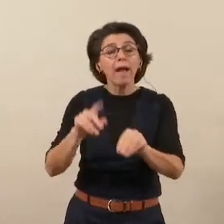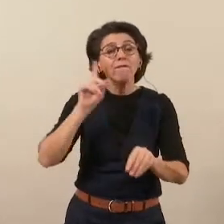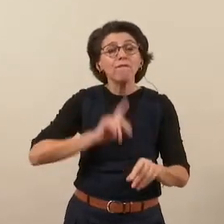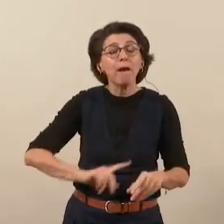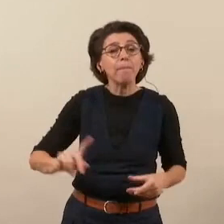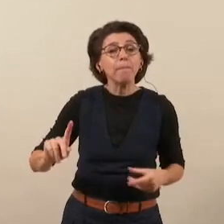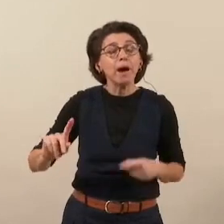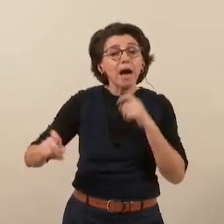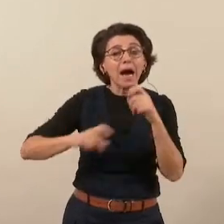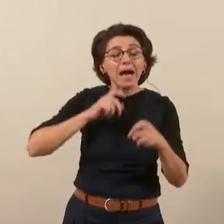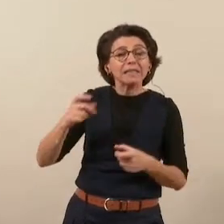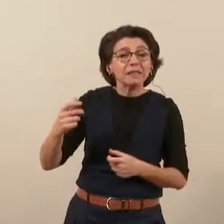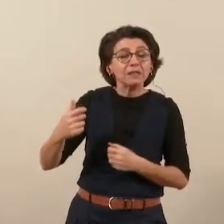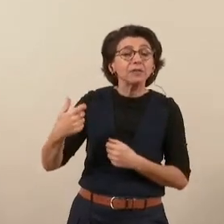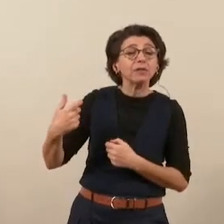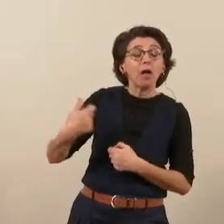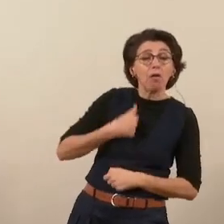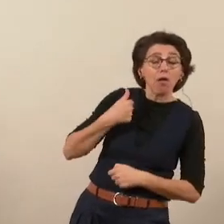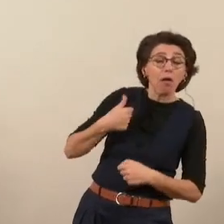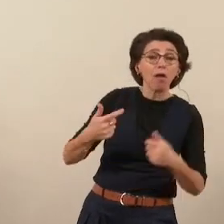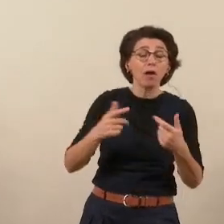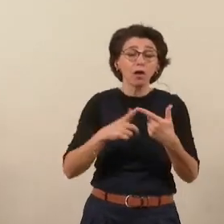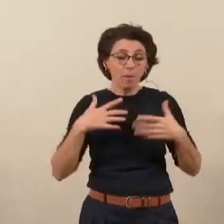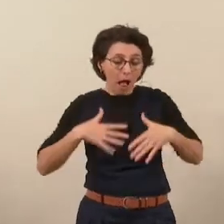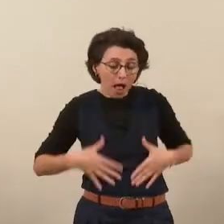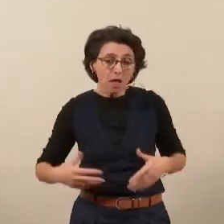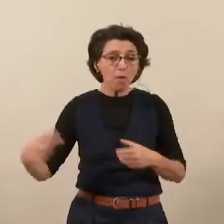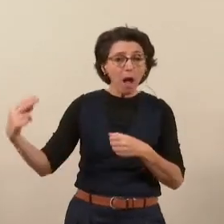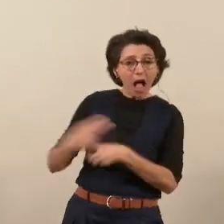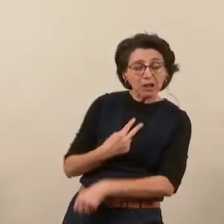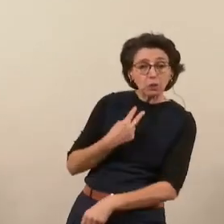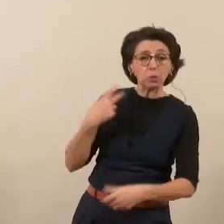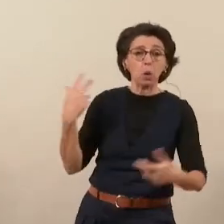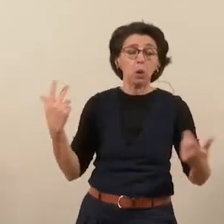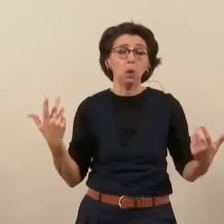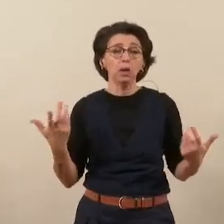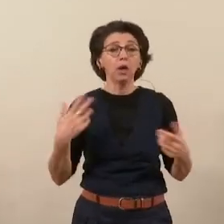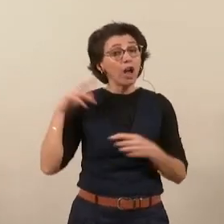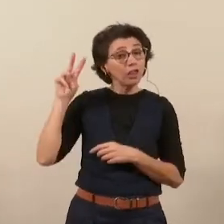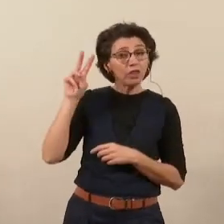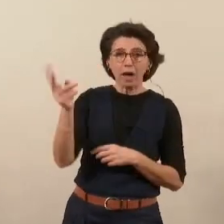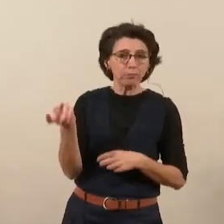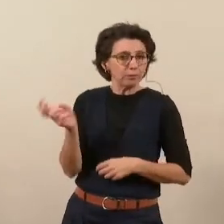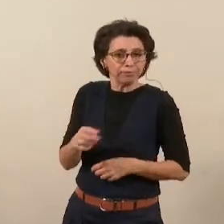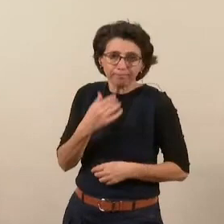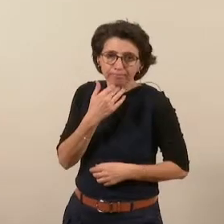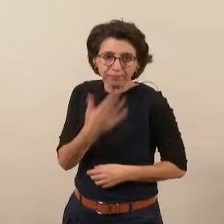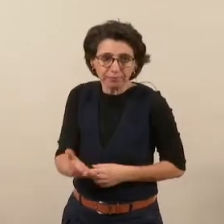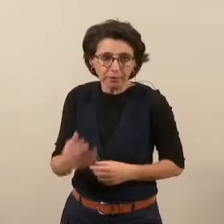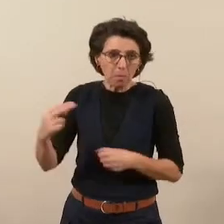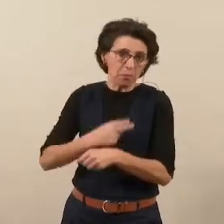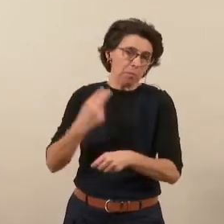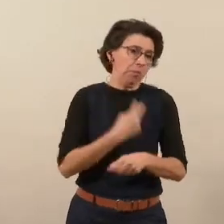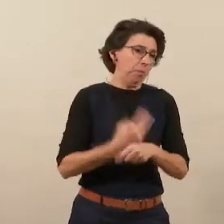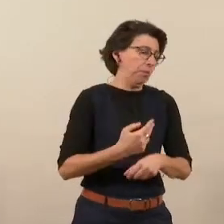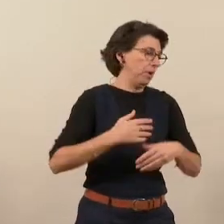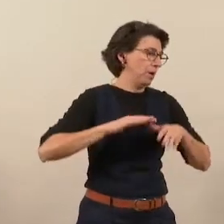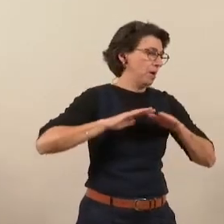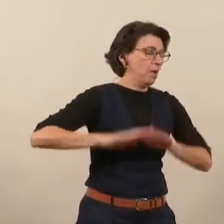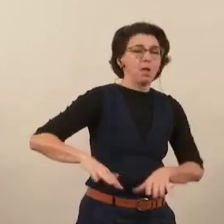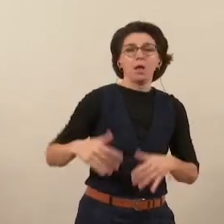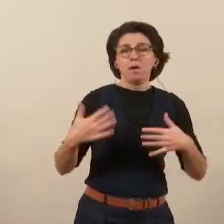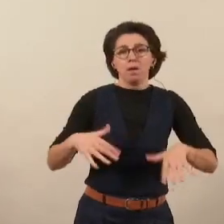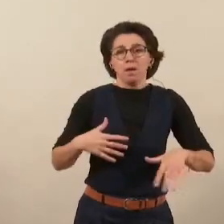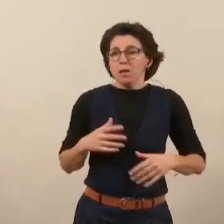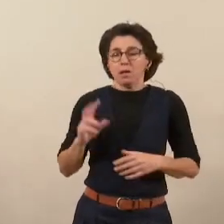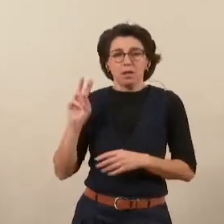agressées, outragées pour leur tenue, de toutes celles qui ne peuvent plus prendre certaines lignes de tram, ne supportant plus les insultes. Comme ce